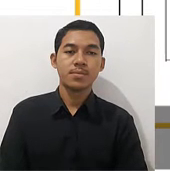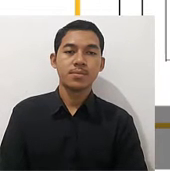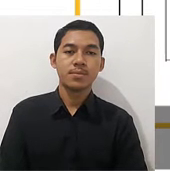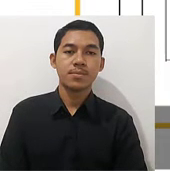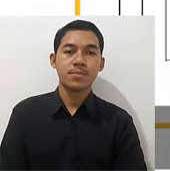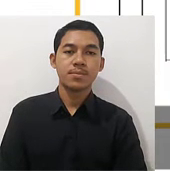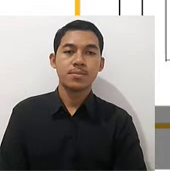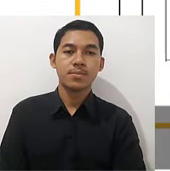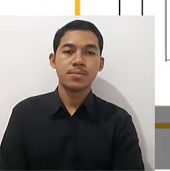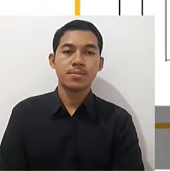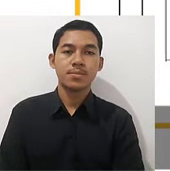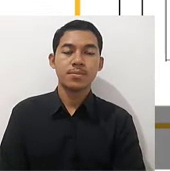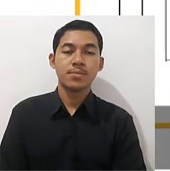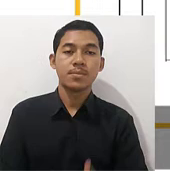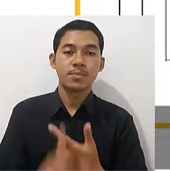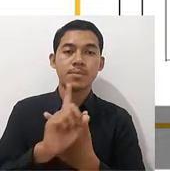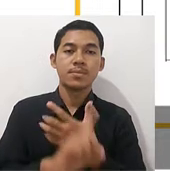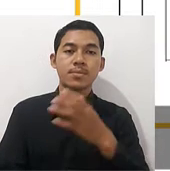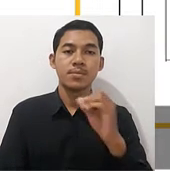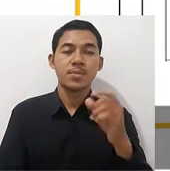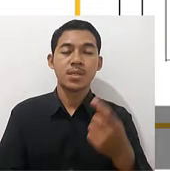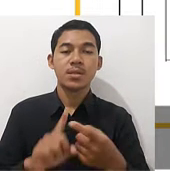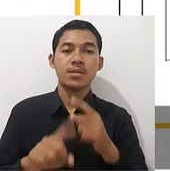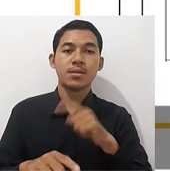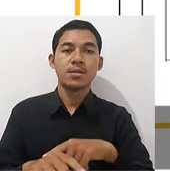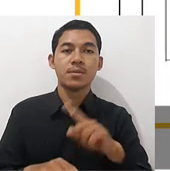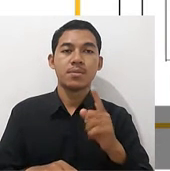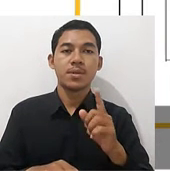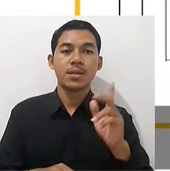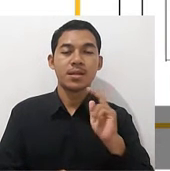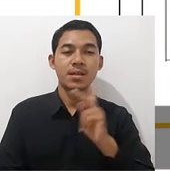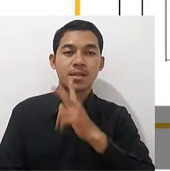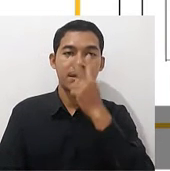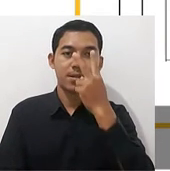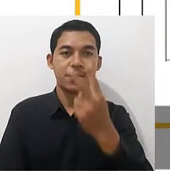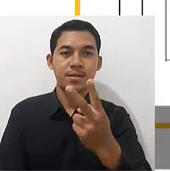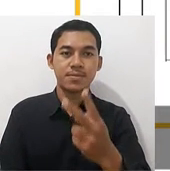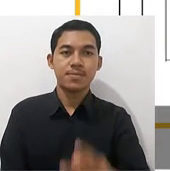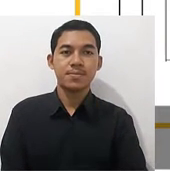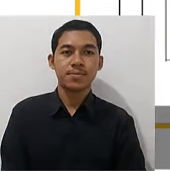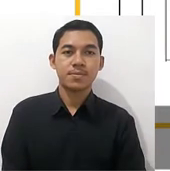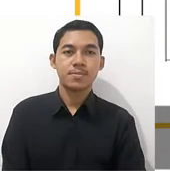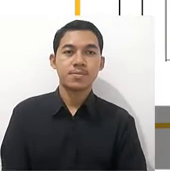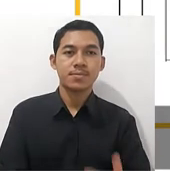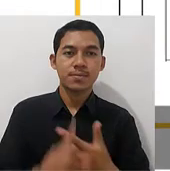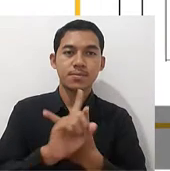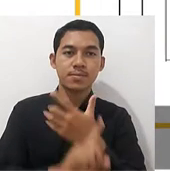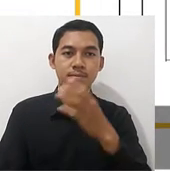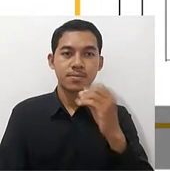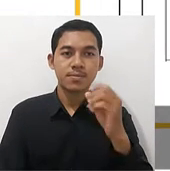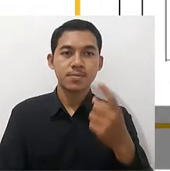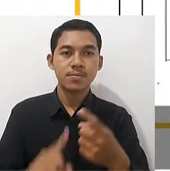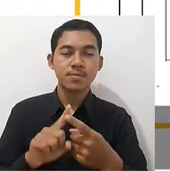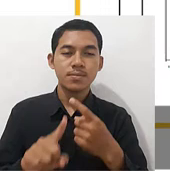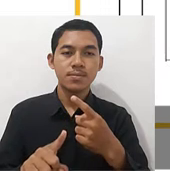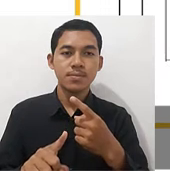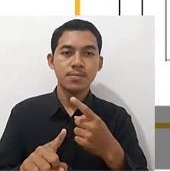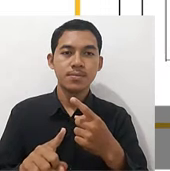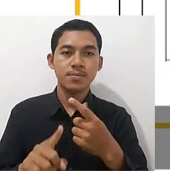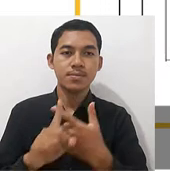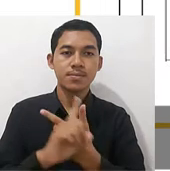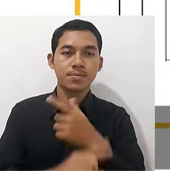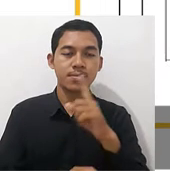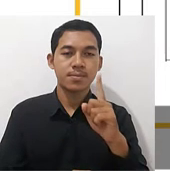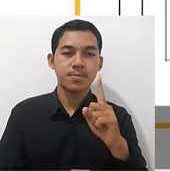oke, Y0 tuh dari mana aja nilainya? Kita lihat nih. Nah, ini Y0 kan, berarti dari S1